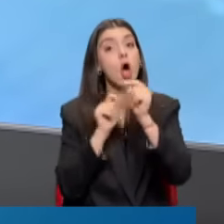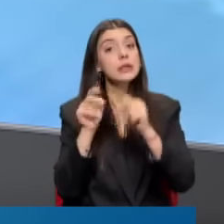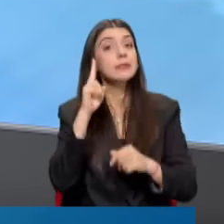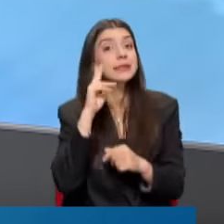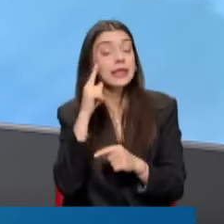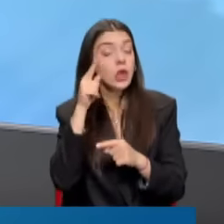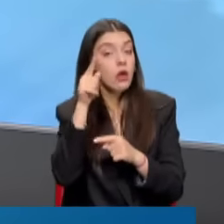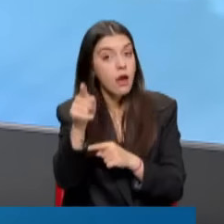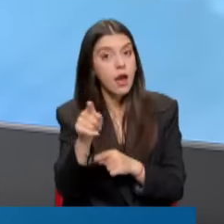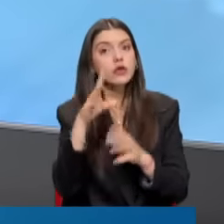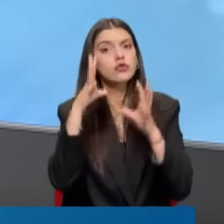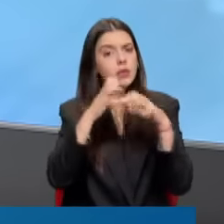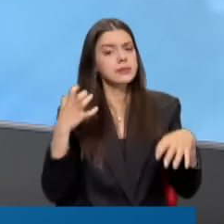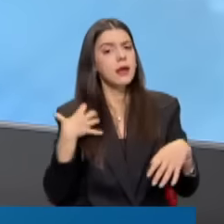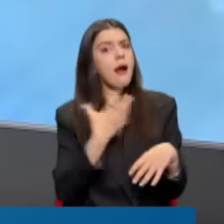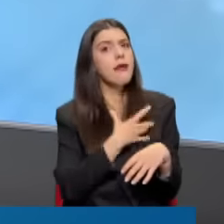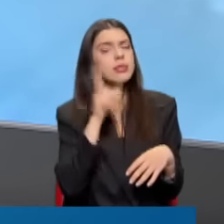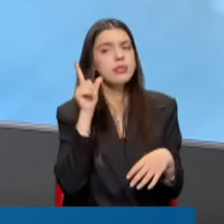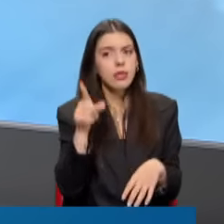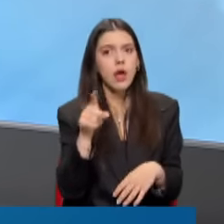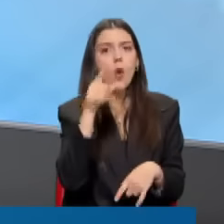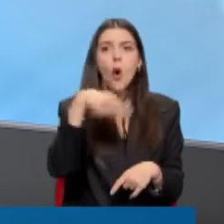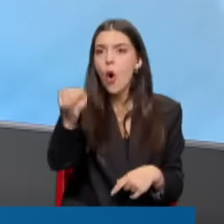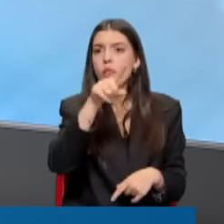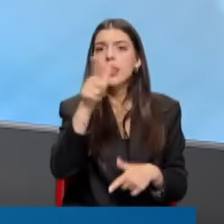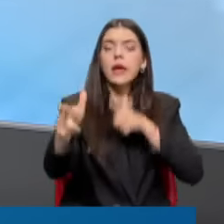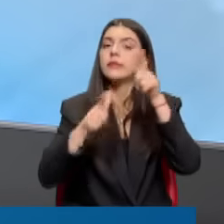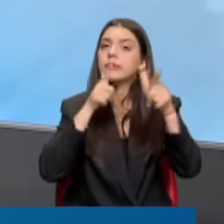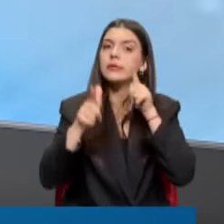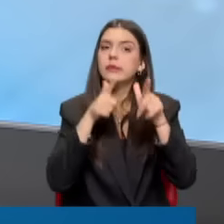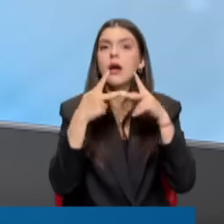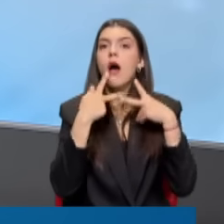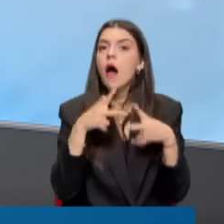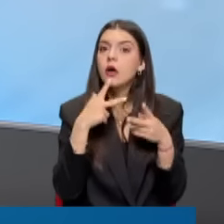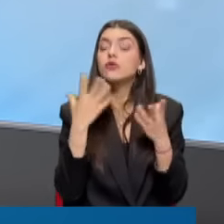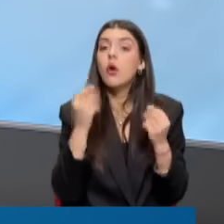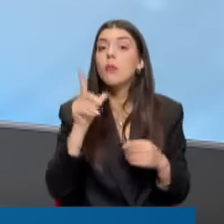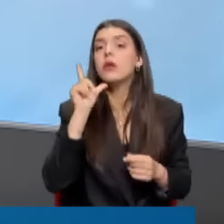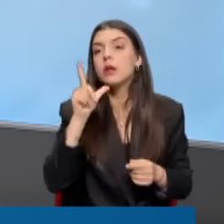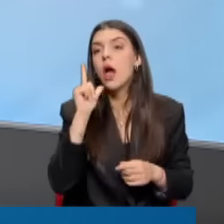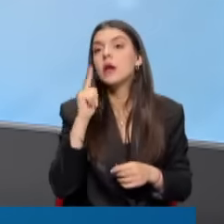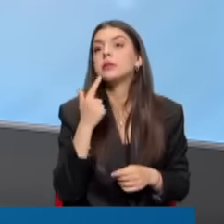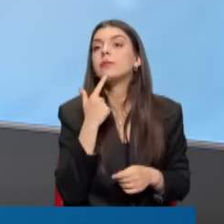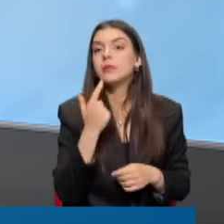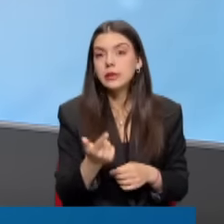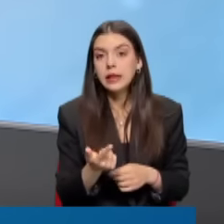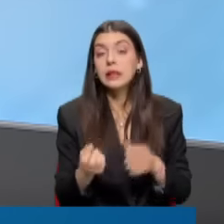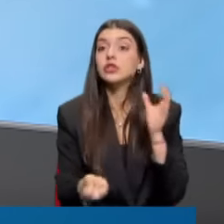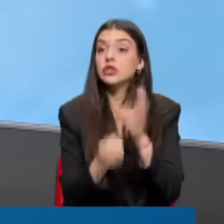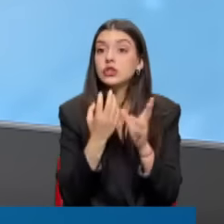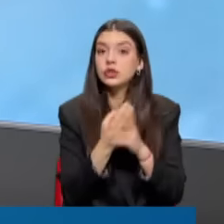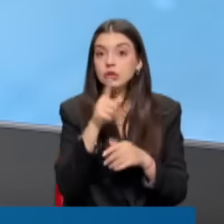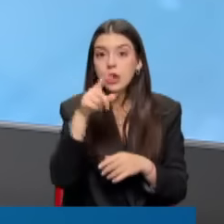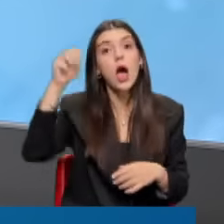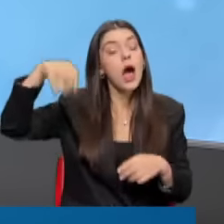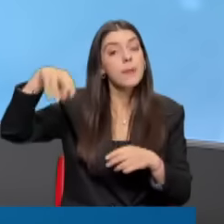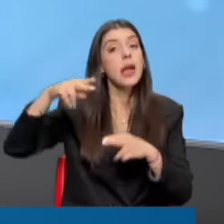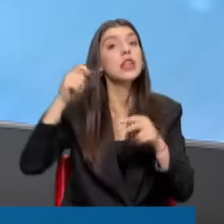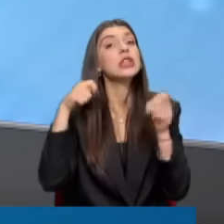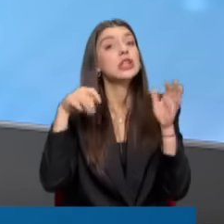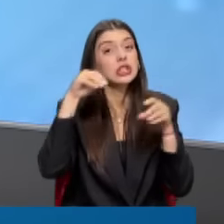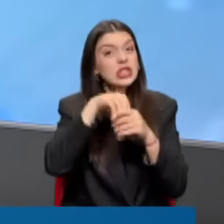Cumartesi Anneleri ile ilgili artık onlar da sahada sesini duyurabilmek mealen söylüyorum çıkışı AK Parti içinden